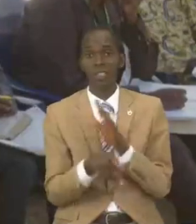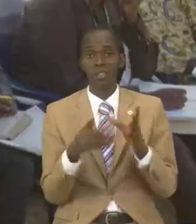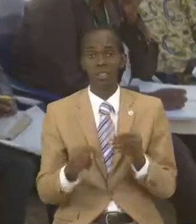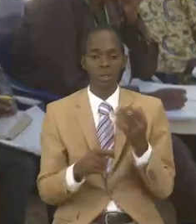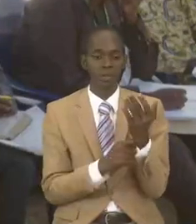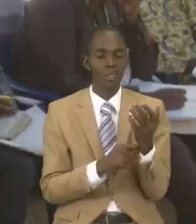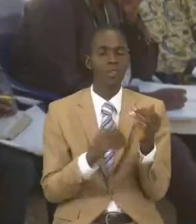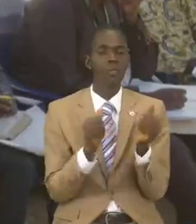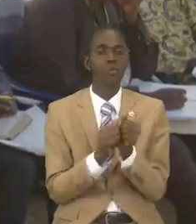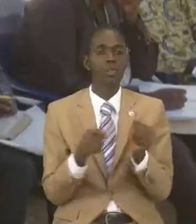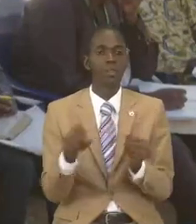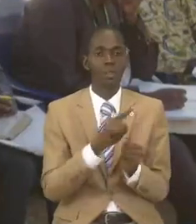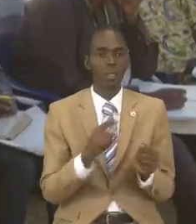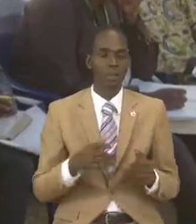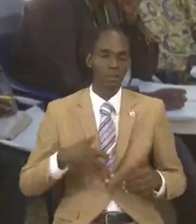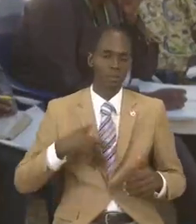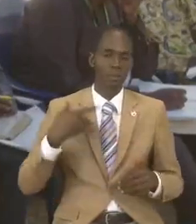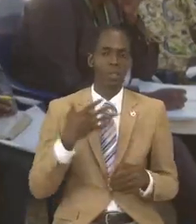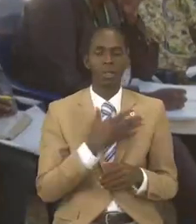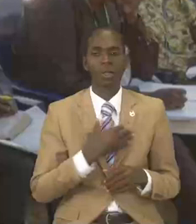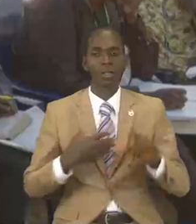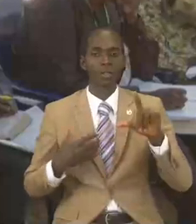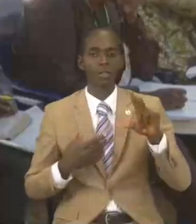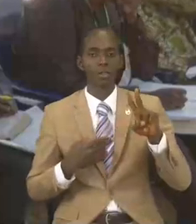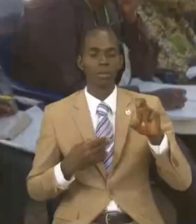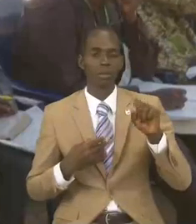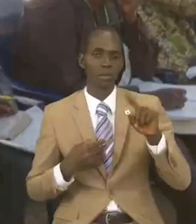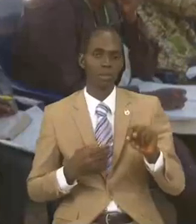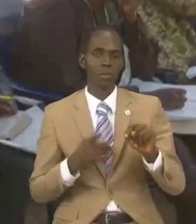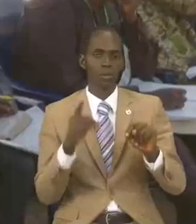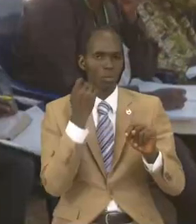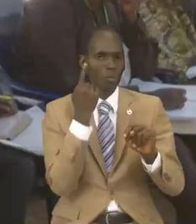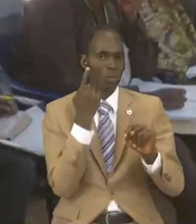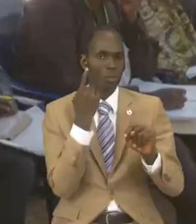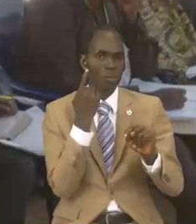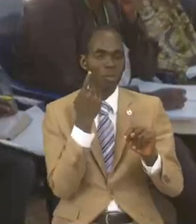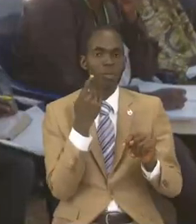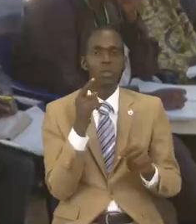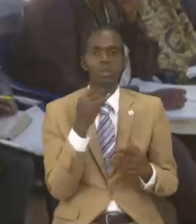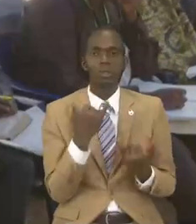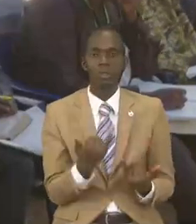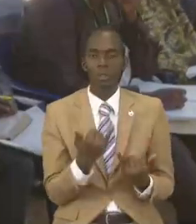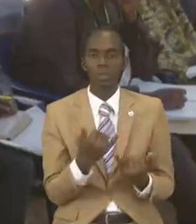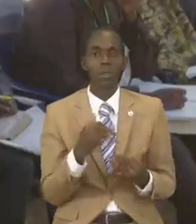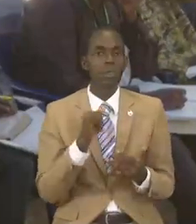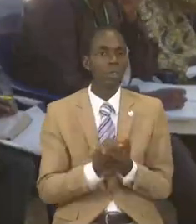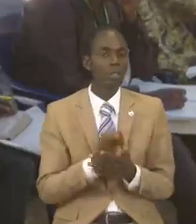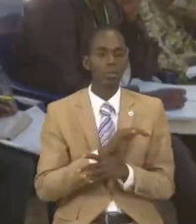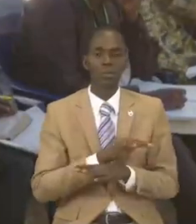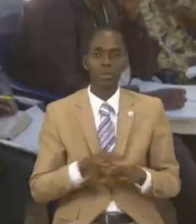avec ses passions et ses désirs. Bien sûr, vous comprenez, ça ne veut pas